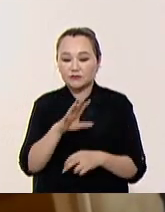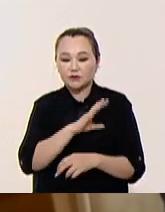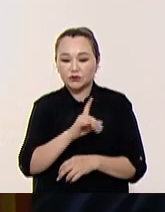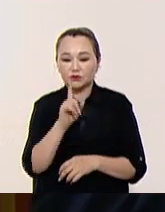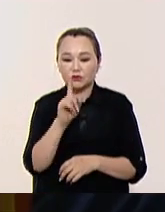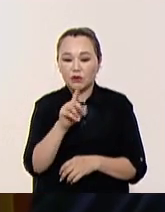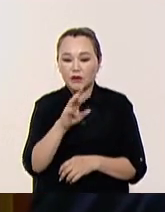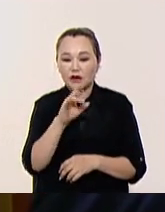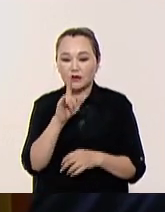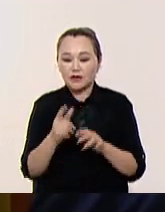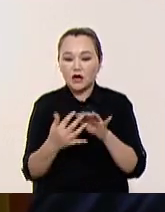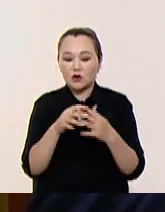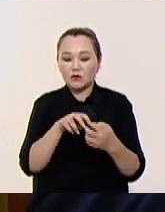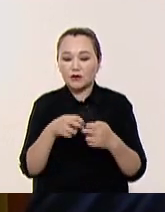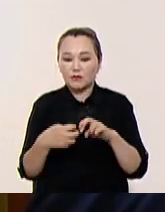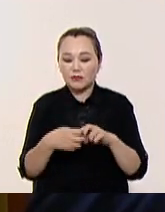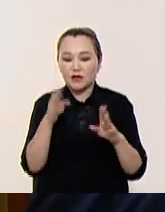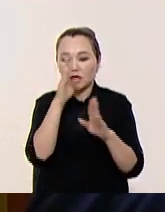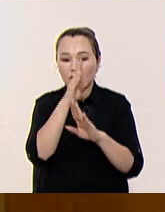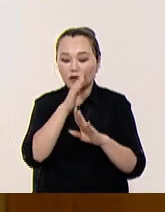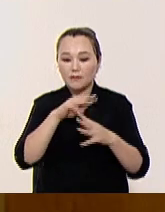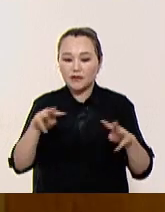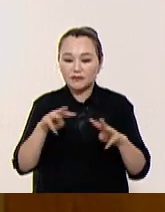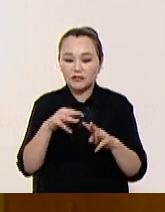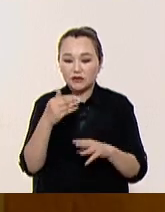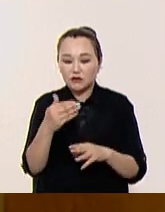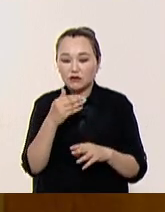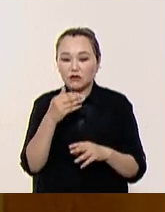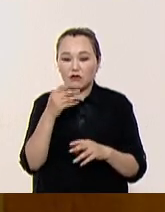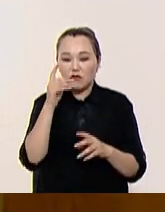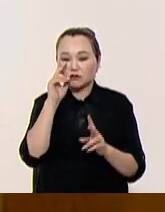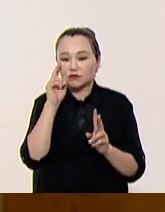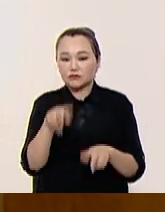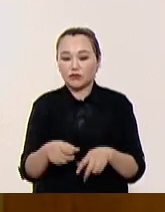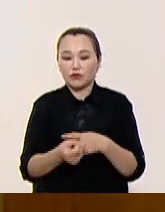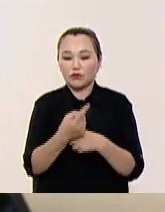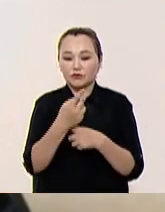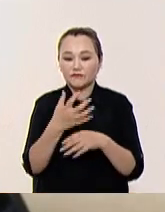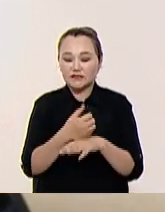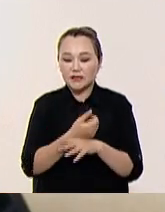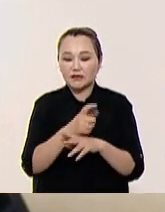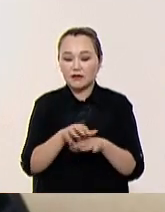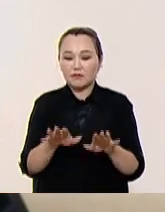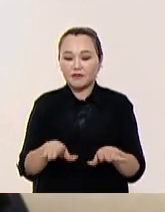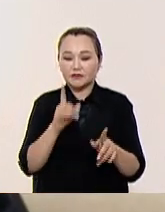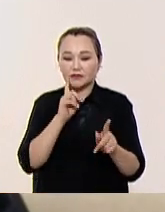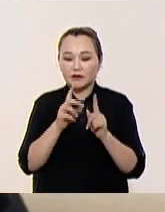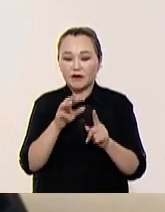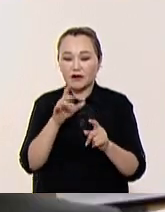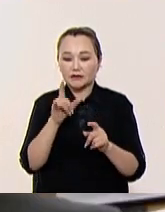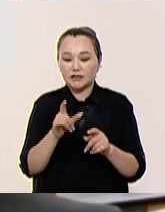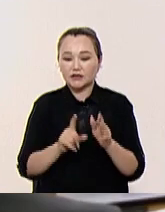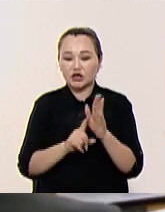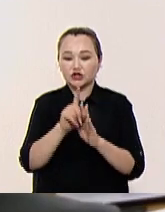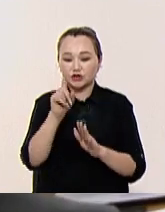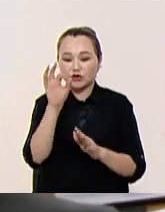Алайда Маралды ауылының мәселесі экология министрлігінің дүрбісіне ілікпеген сияқты. Өйткені отырыста Маралды өзенін ластау